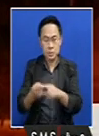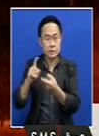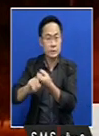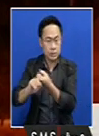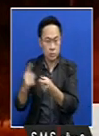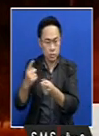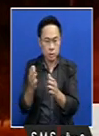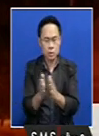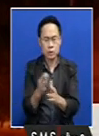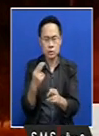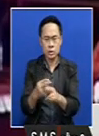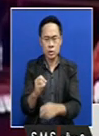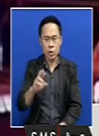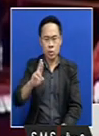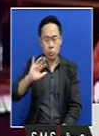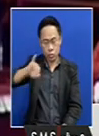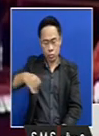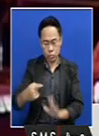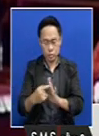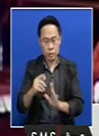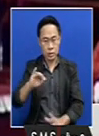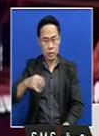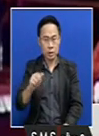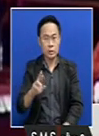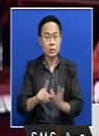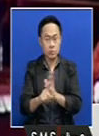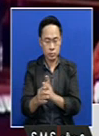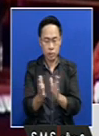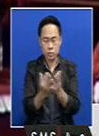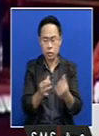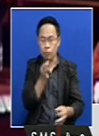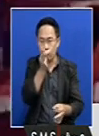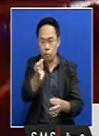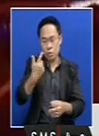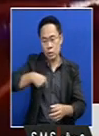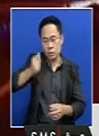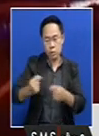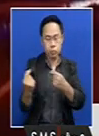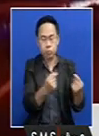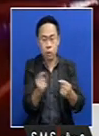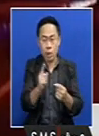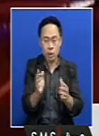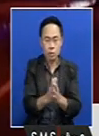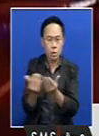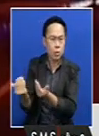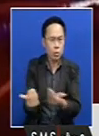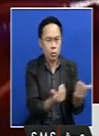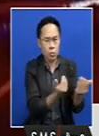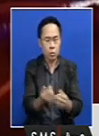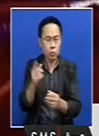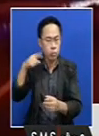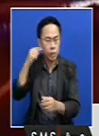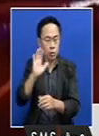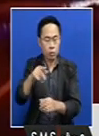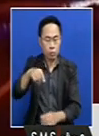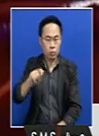เขานะครับอย่างโรเจอร์ดัครับโดยมีการฟ้องร้องคดีกันคือทางลูกสาวของ Paulลอร์